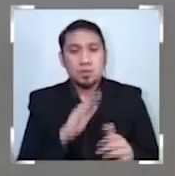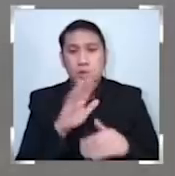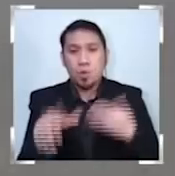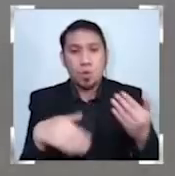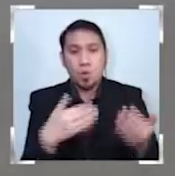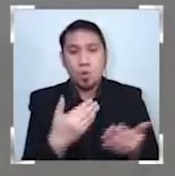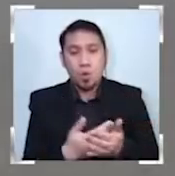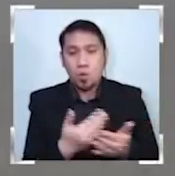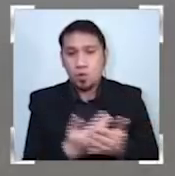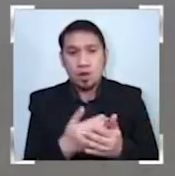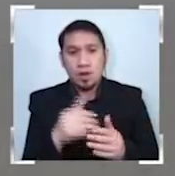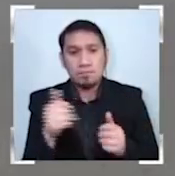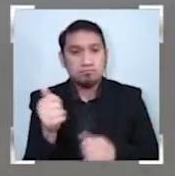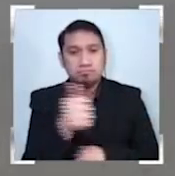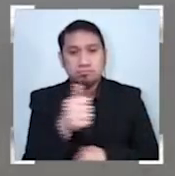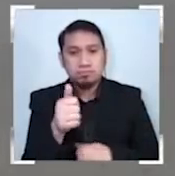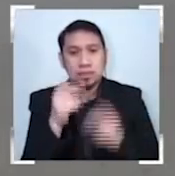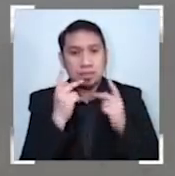sasakyan.